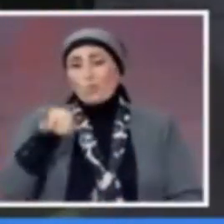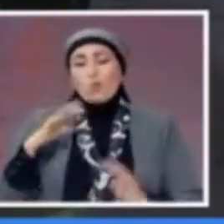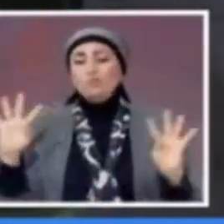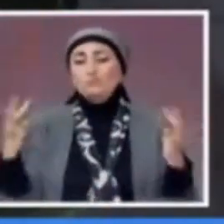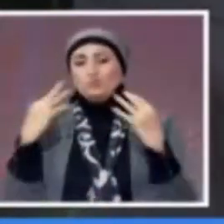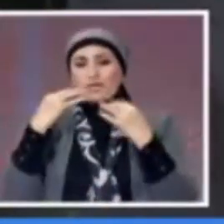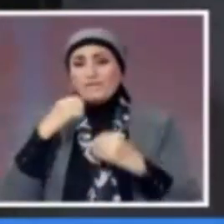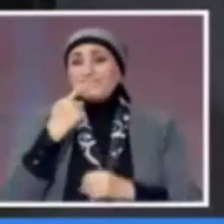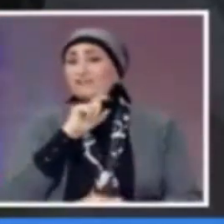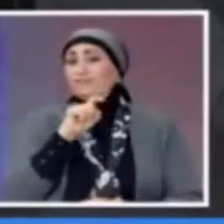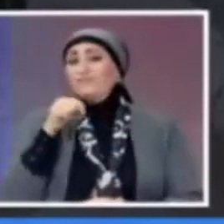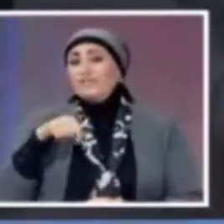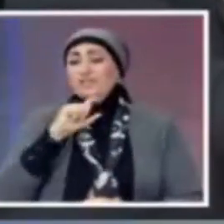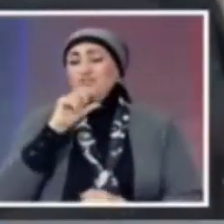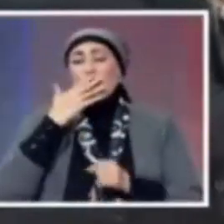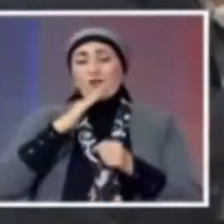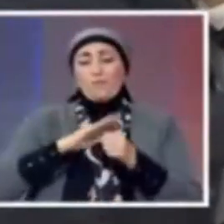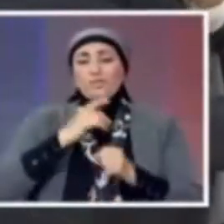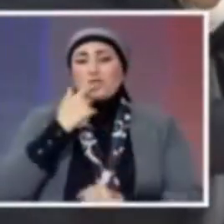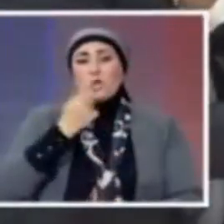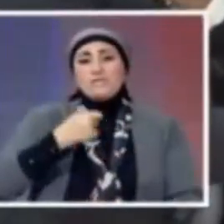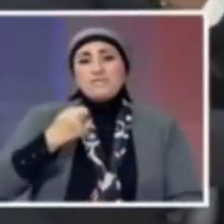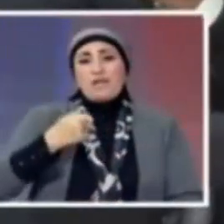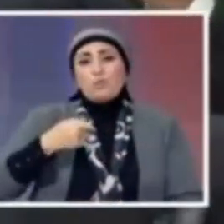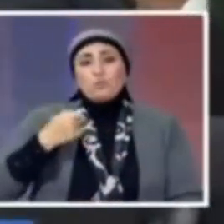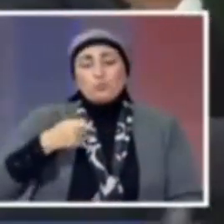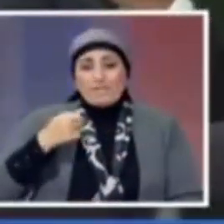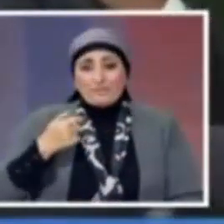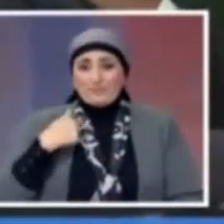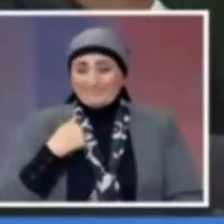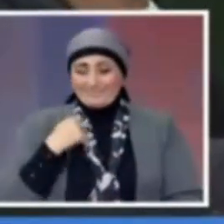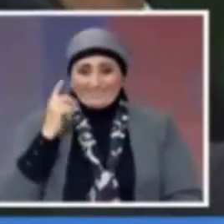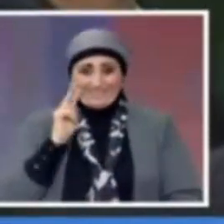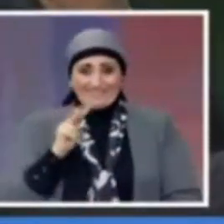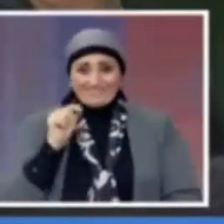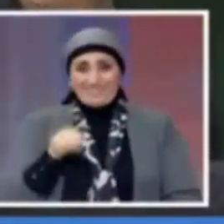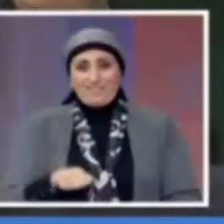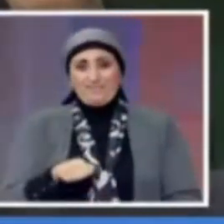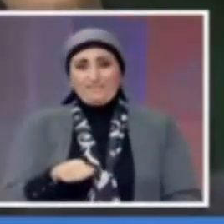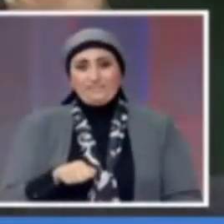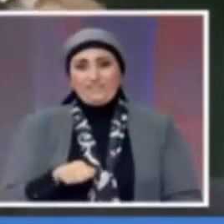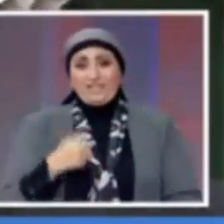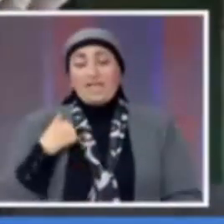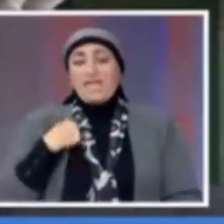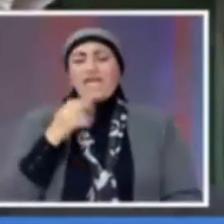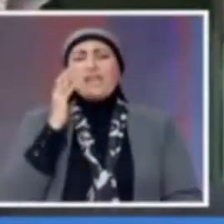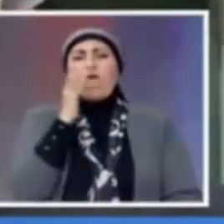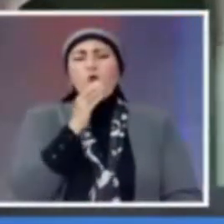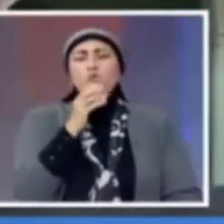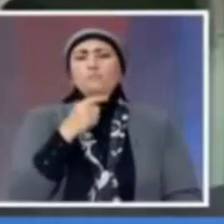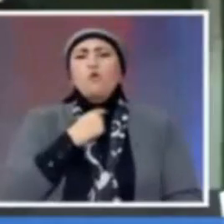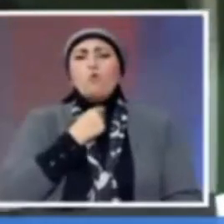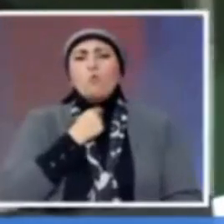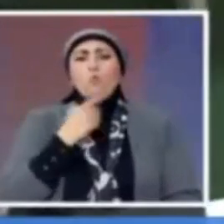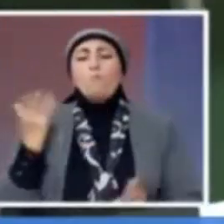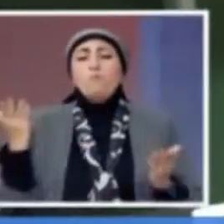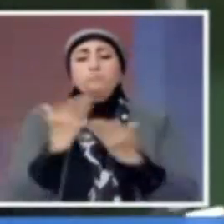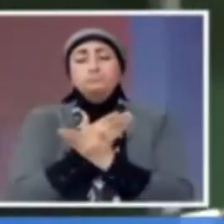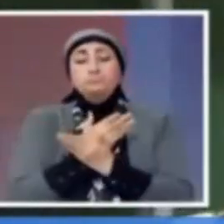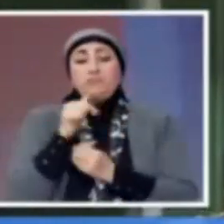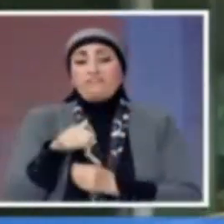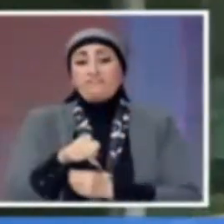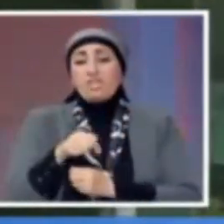المشاهدين، في شهر رمضان كل عام وأنتم بخير. نحن استعدنا عن خطبة الجمعة والدروس اليومية التي كانت تلقى في